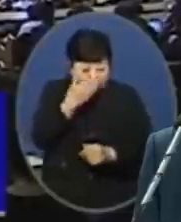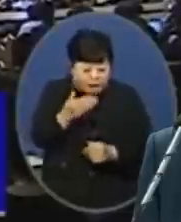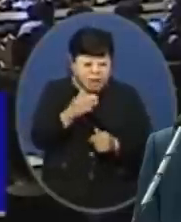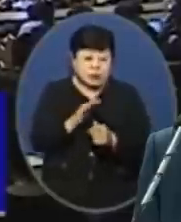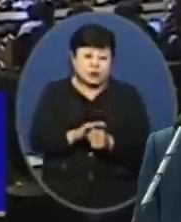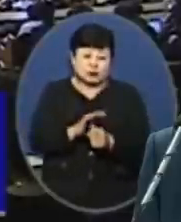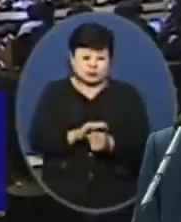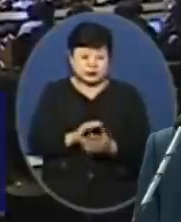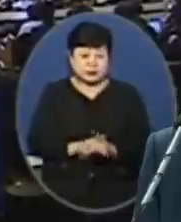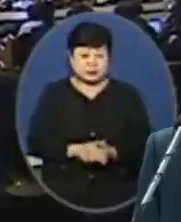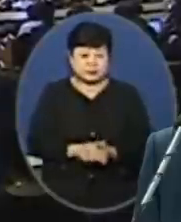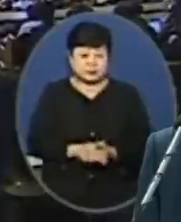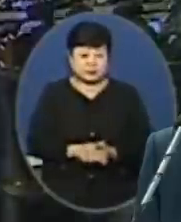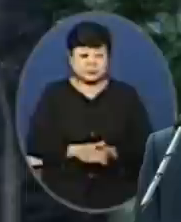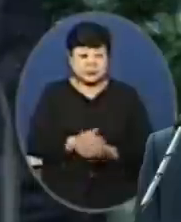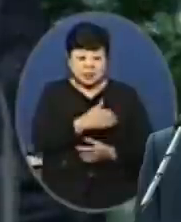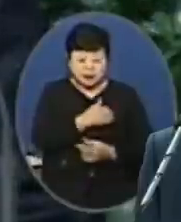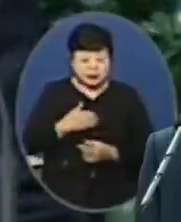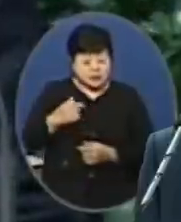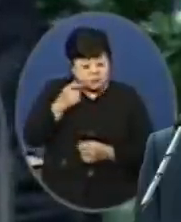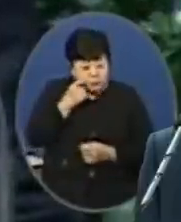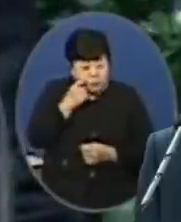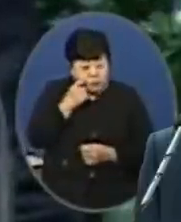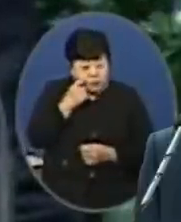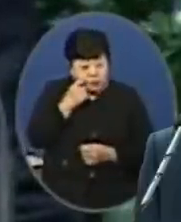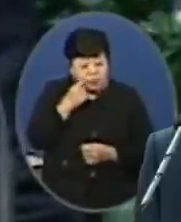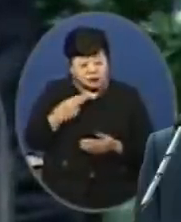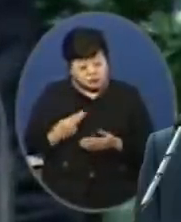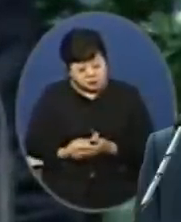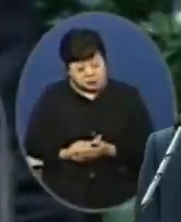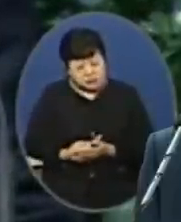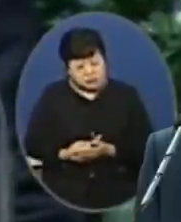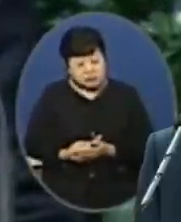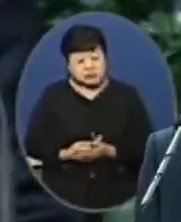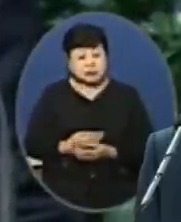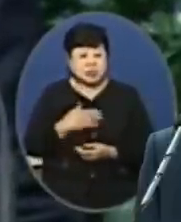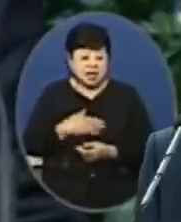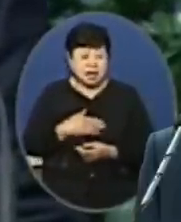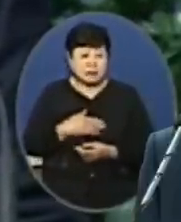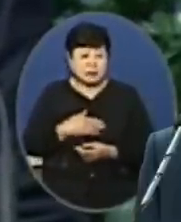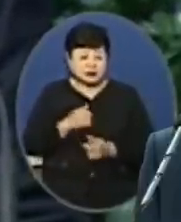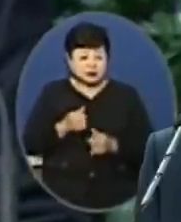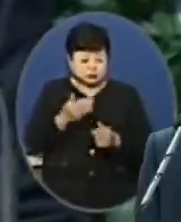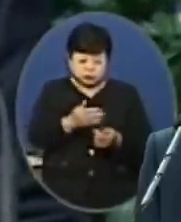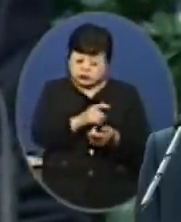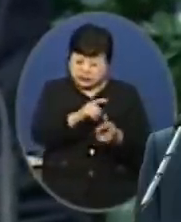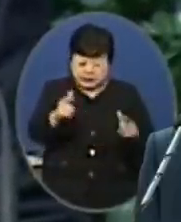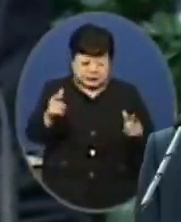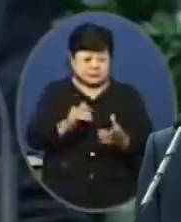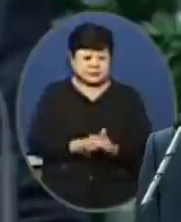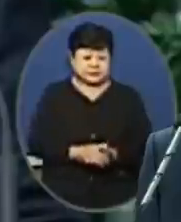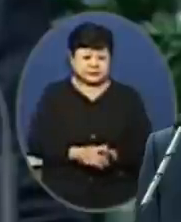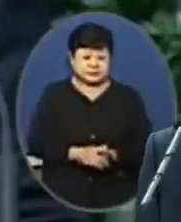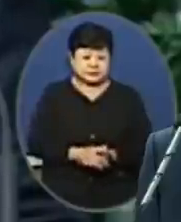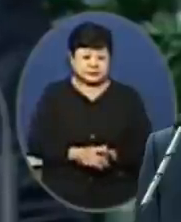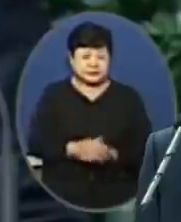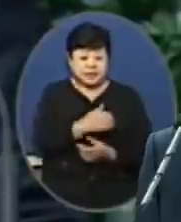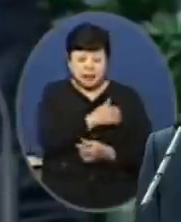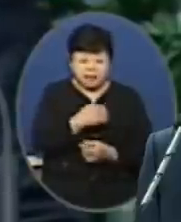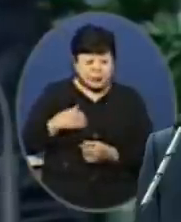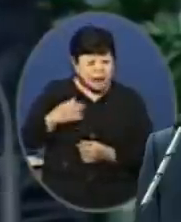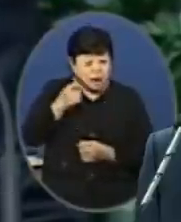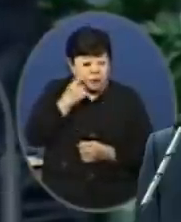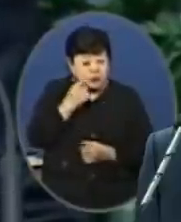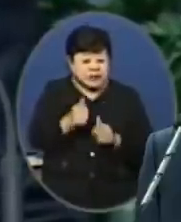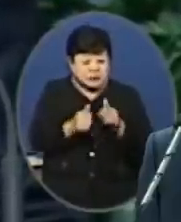하시느니라. 우리가 감당하지 못하고 거기에서 쓰러질 줄 알면은 그런 시험을 당하게 하지 않습니다. 감당치